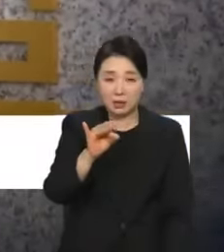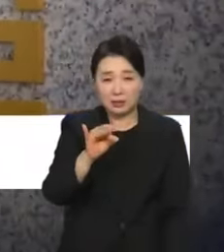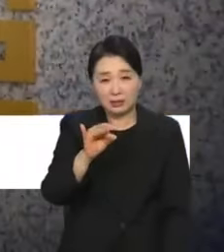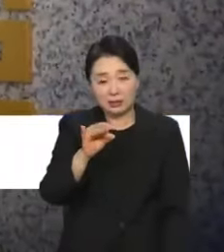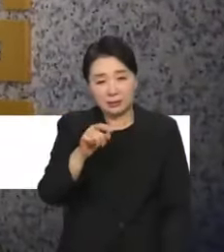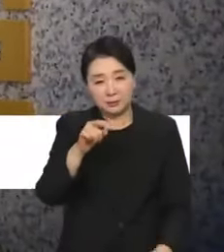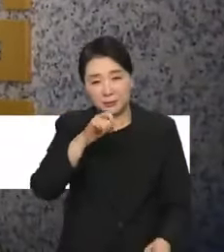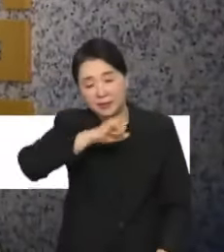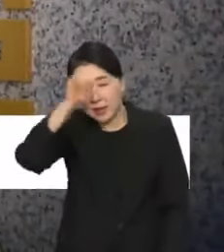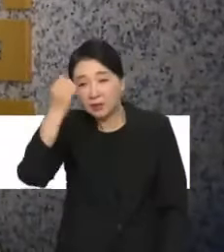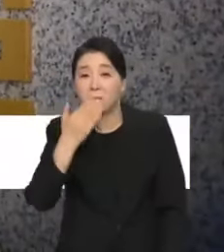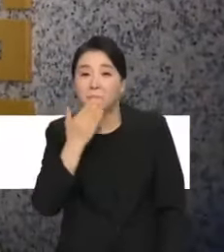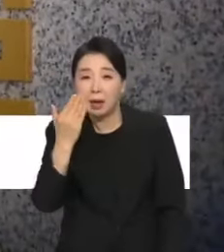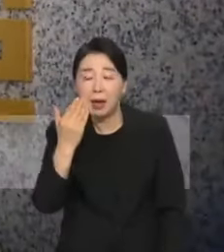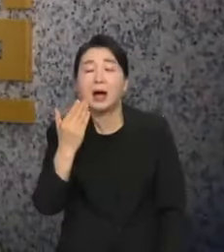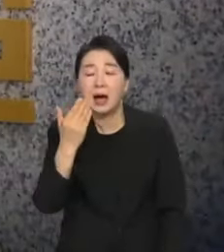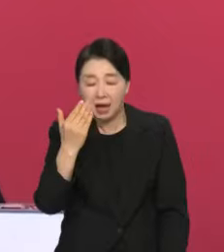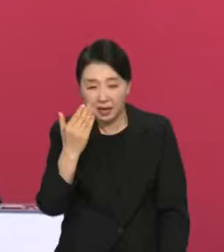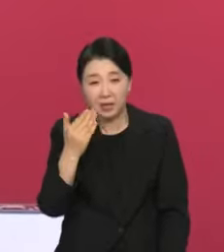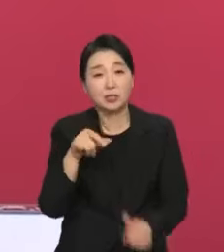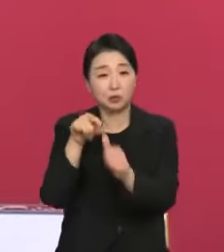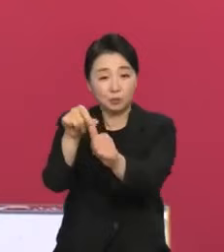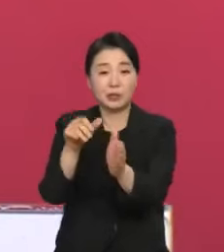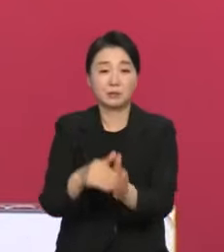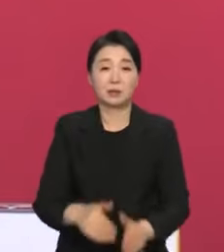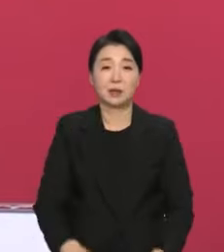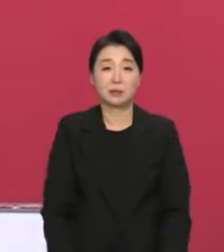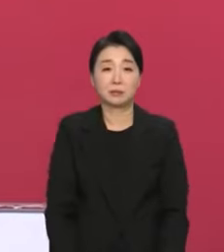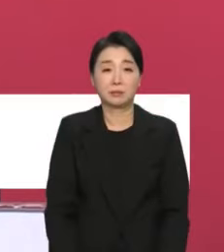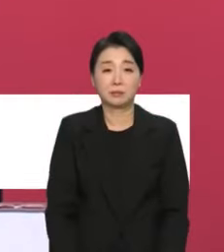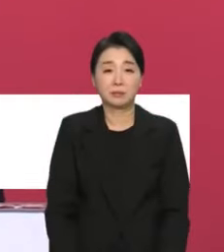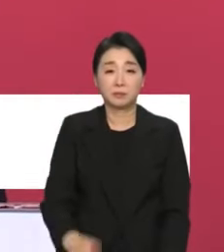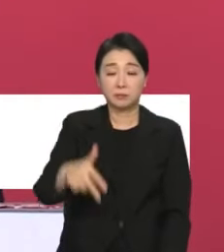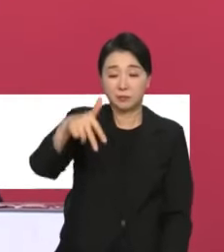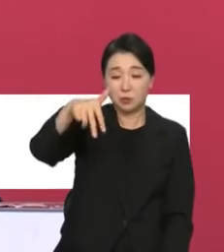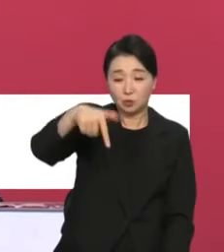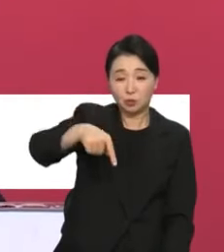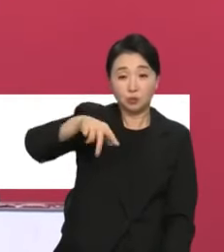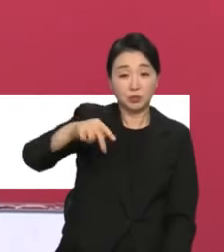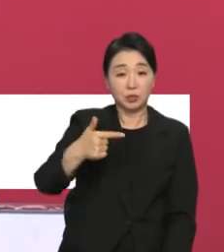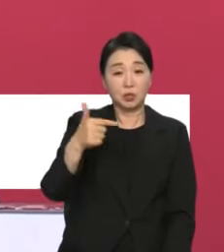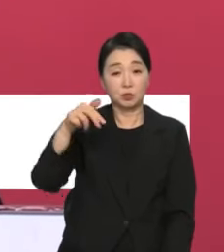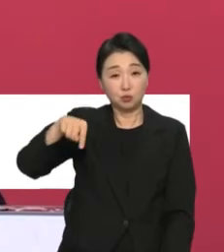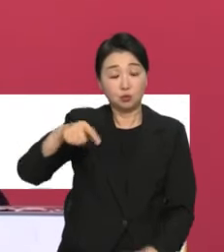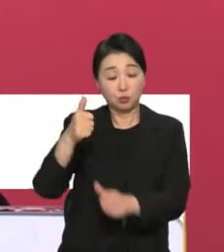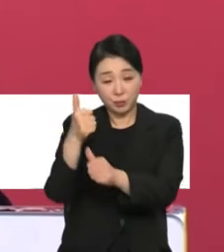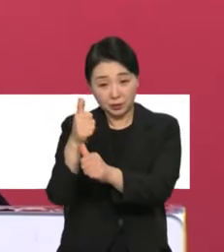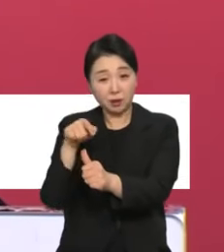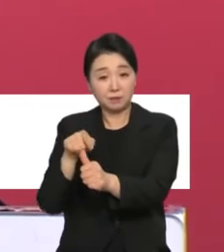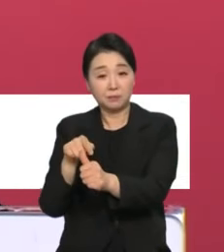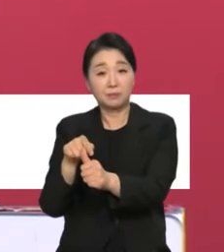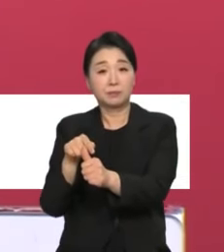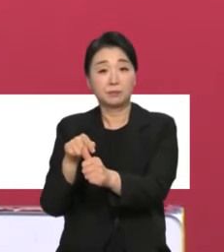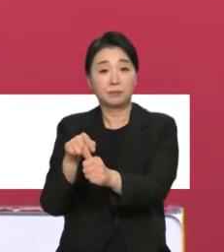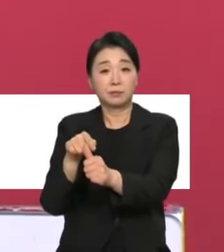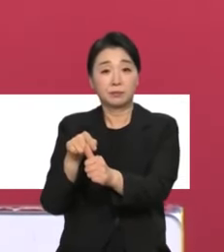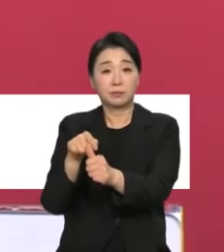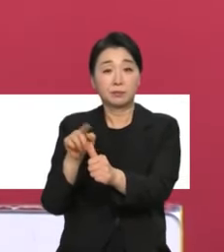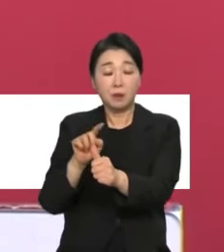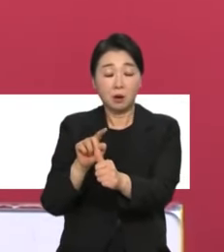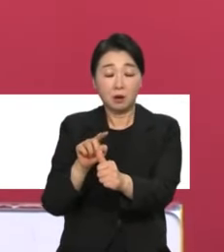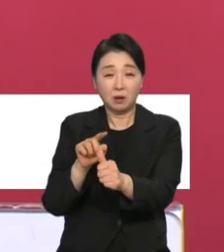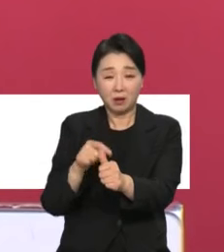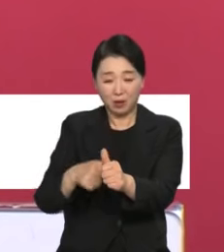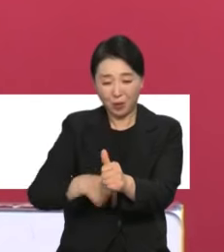높은 양지 공천을 받아낸 겁니다 조진 비서관 같은 경우에는 그 단수